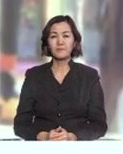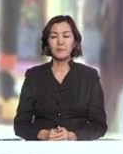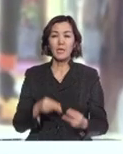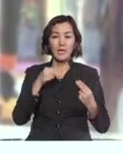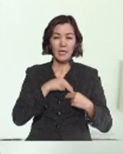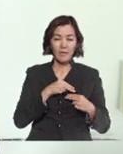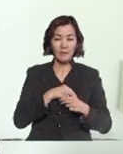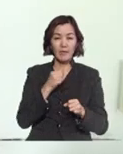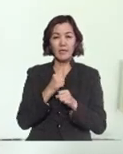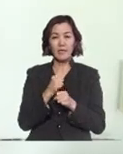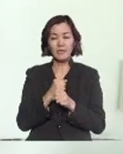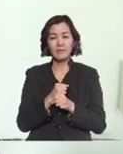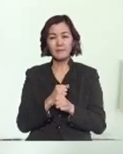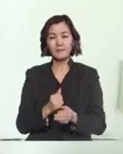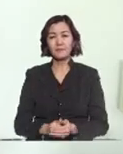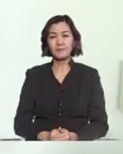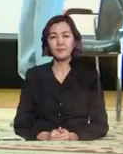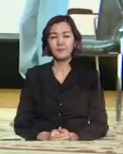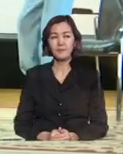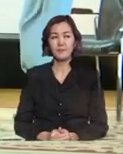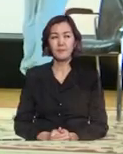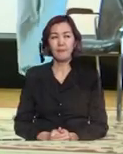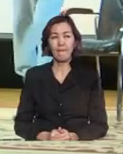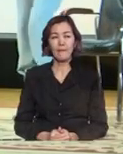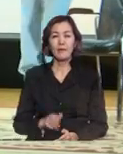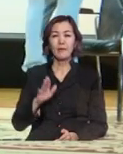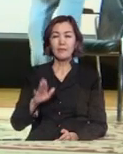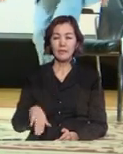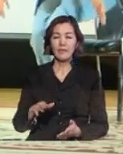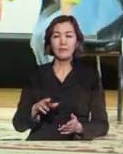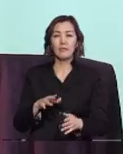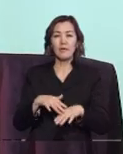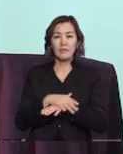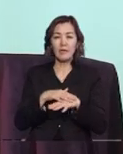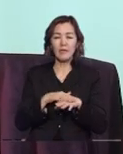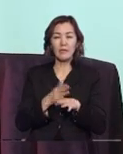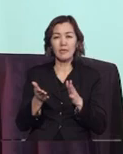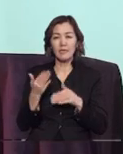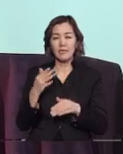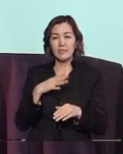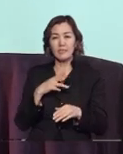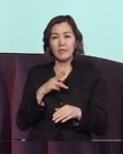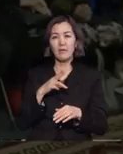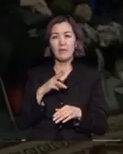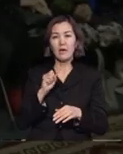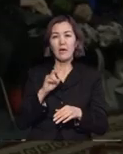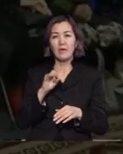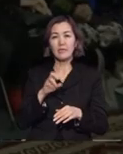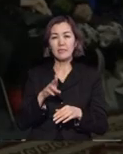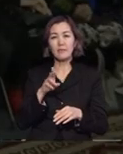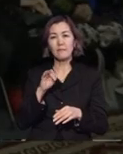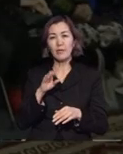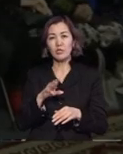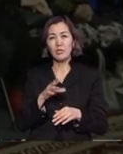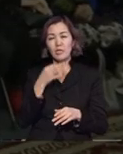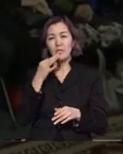еңбек етті. Жатқан жері жайлы болсын. Осыдан кейін Қаракемер жұрты кезінде Наймантаев сахналаған Арыстан патшаның есеп